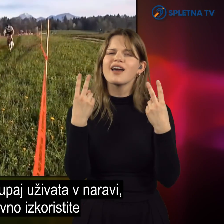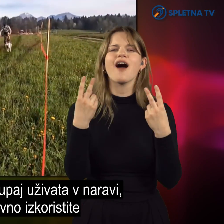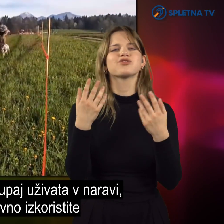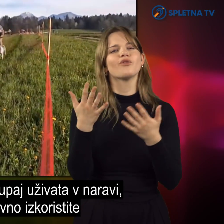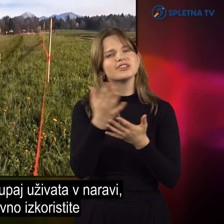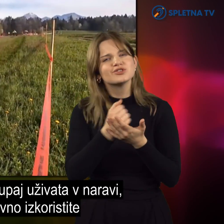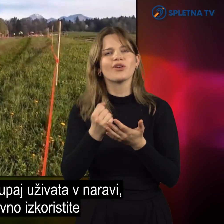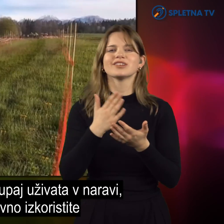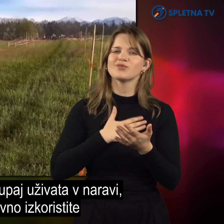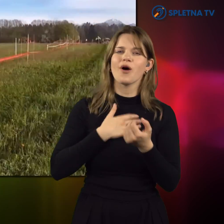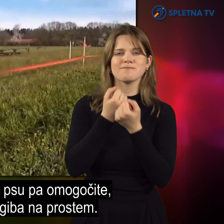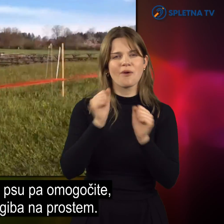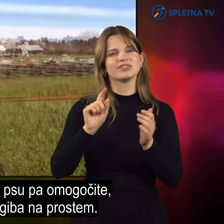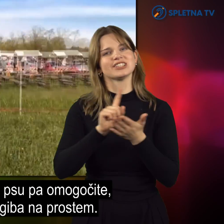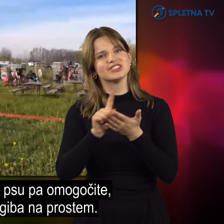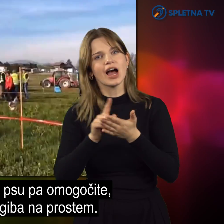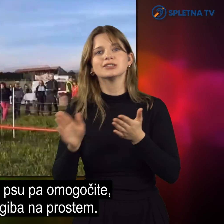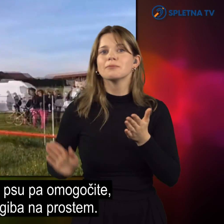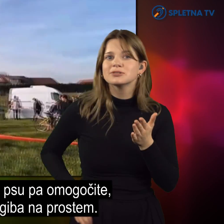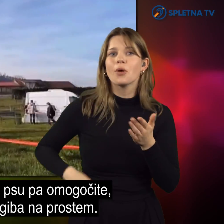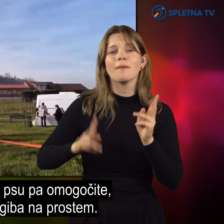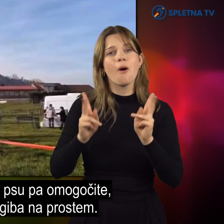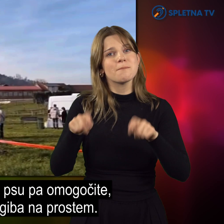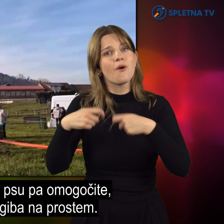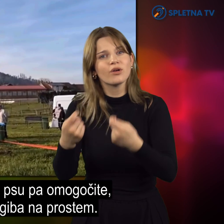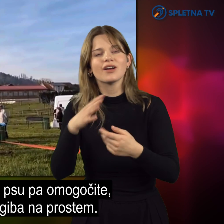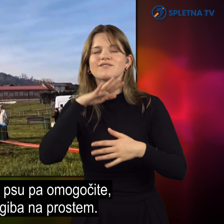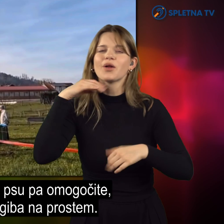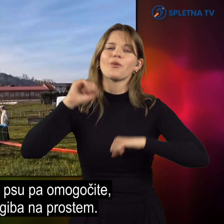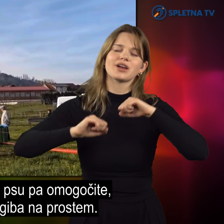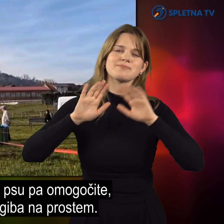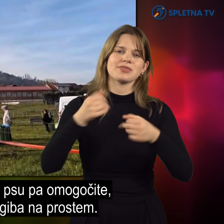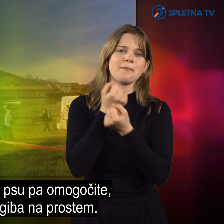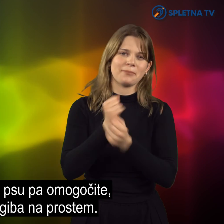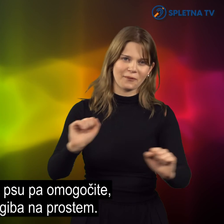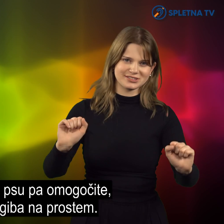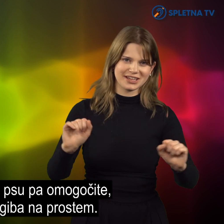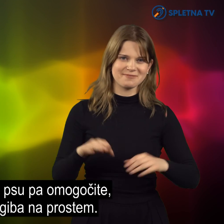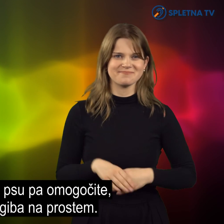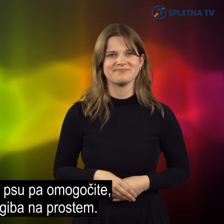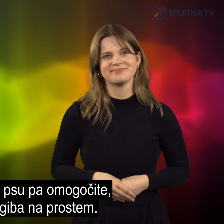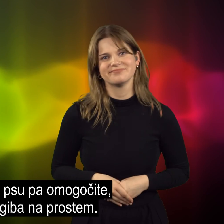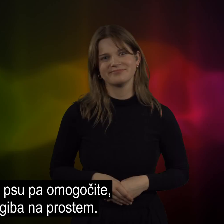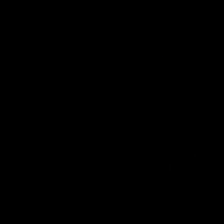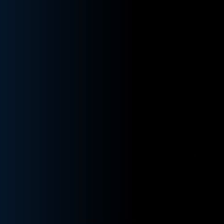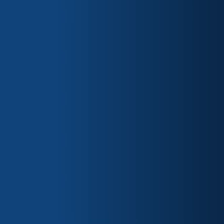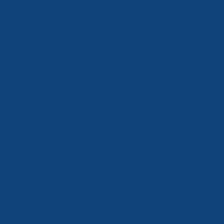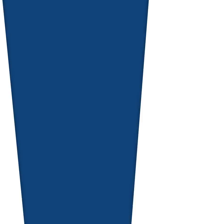vi dejavno izkoristite svoj prosti čas, psu pa omogočite, da se veliko giba na prostem.